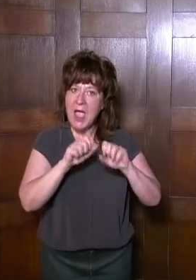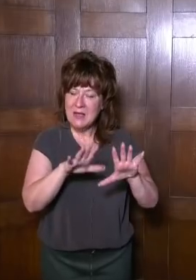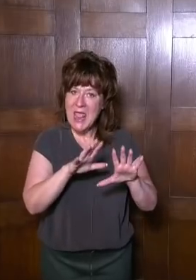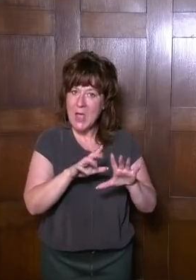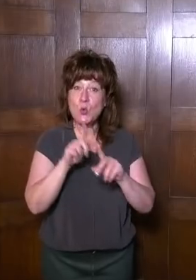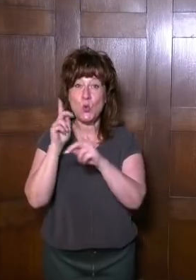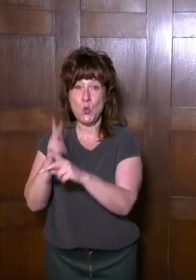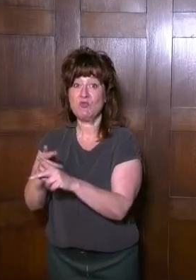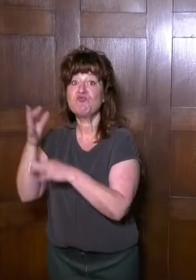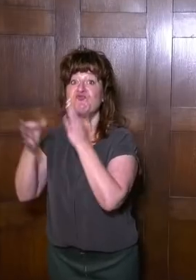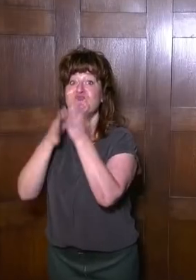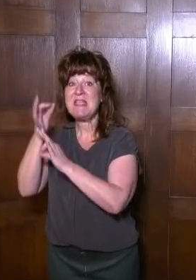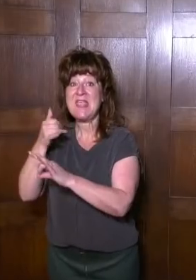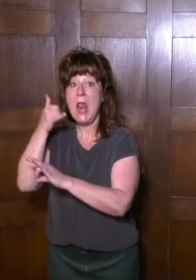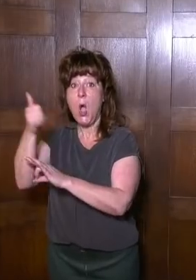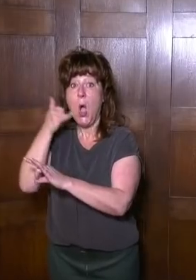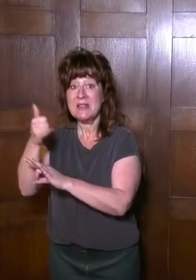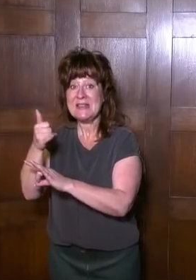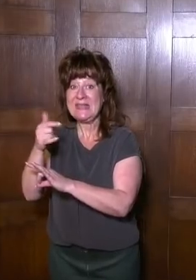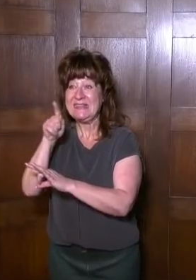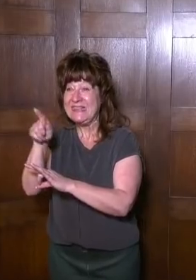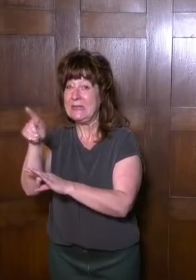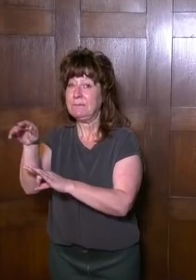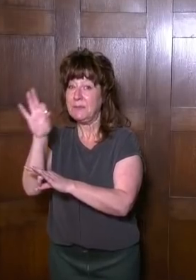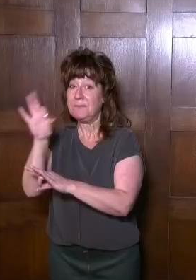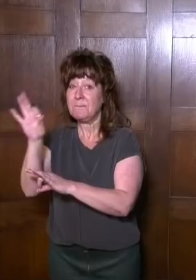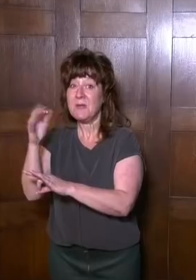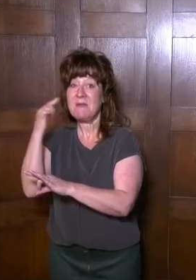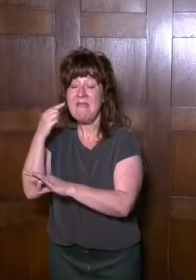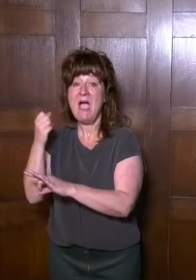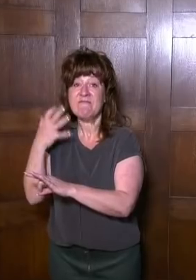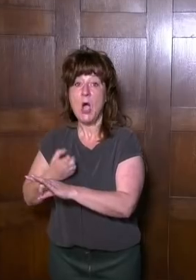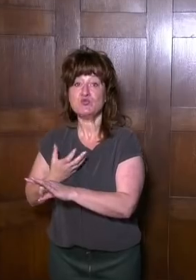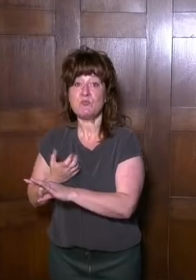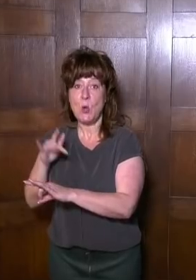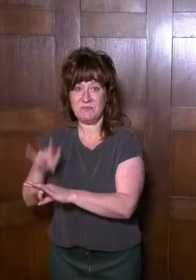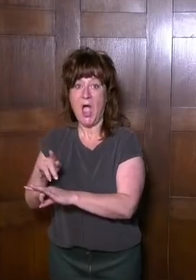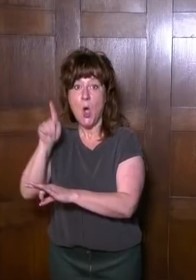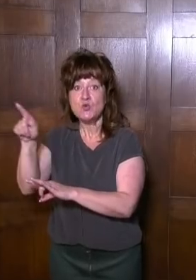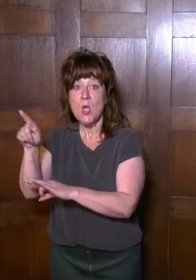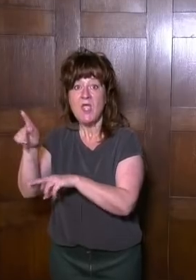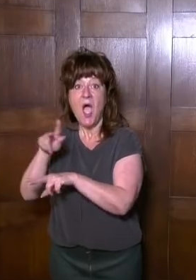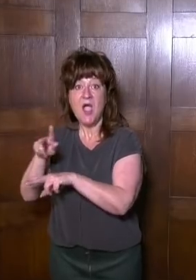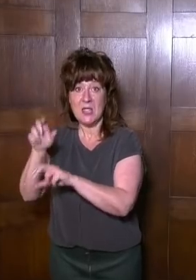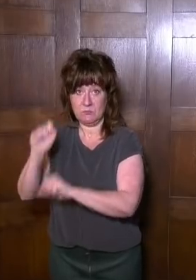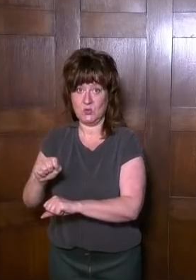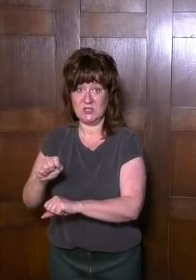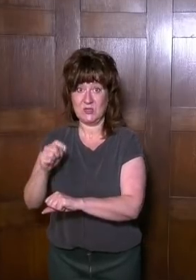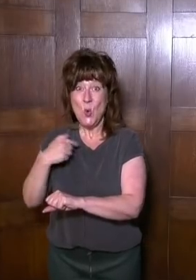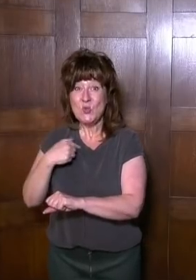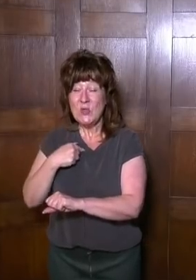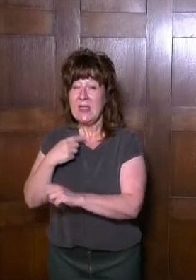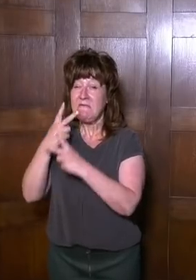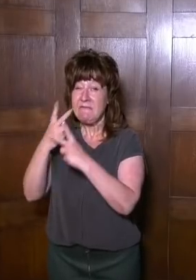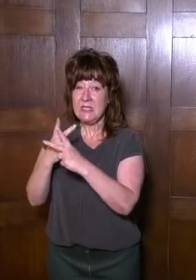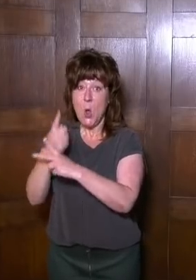die spezielle Hotline, wo wir uns die rausfischen konnten, die Symptome haben und wo wir natürlich dann agieren müssen. Und unser oberstes Ziel war ja